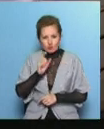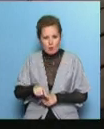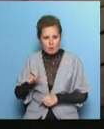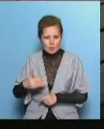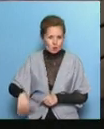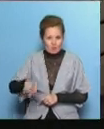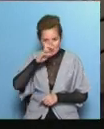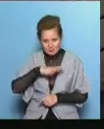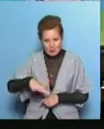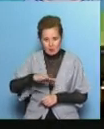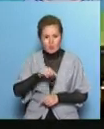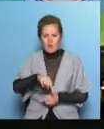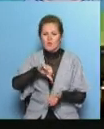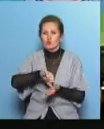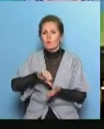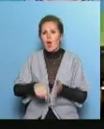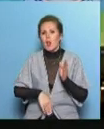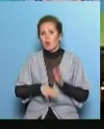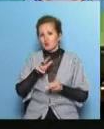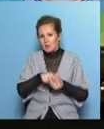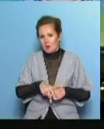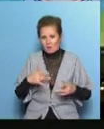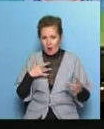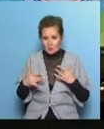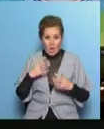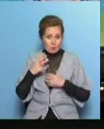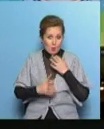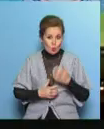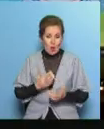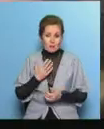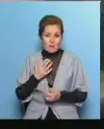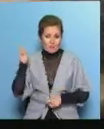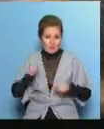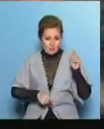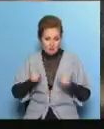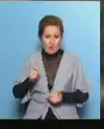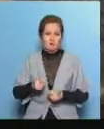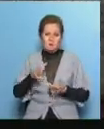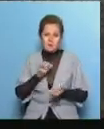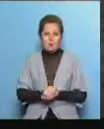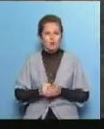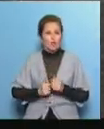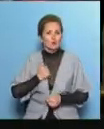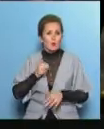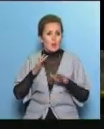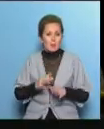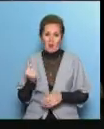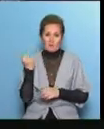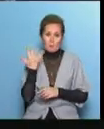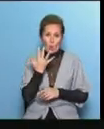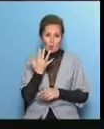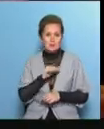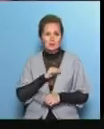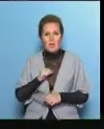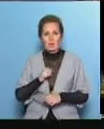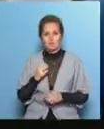нашей арене выступали лучшие цирковые артисты. А Международный фестиваль циркового искусства давно занял достойное место в пятерке самых престижных